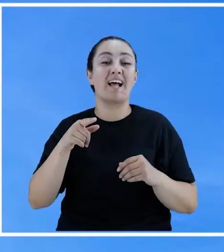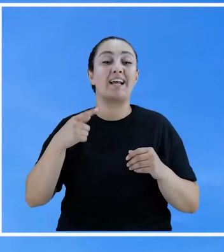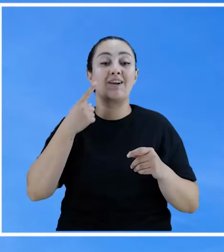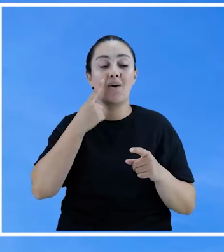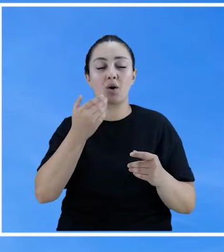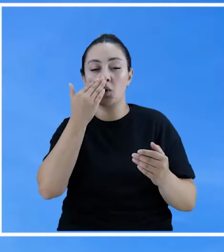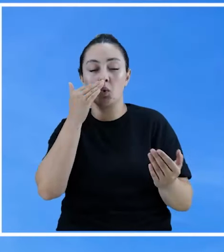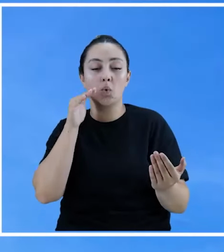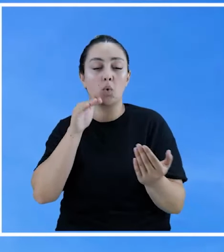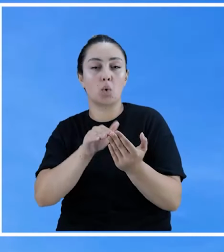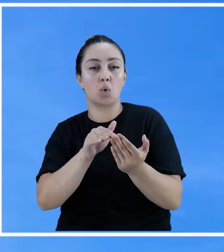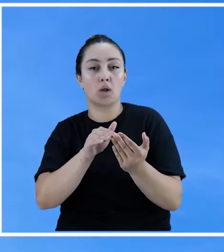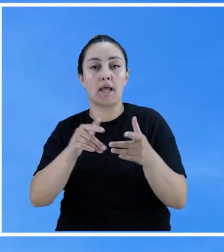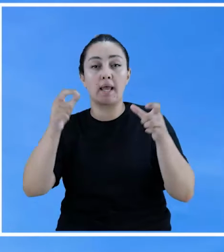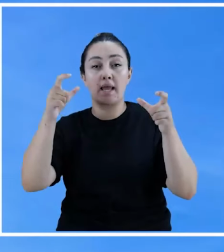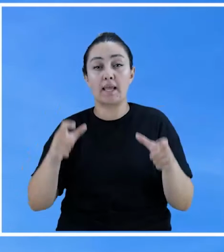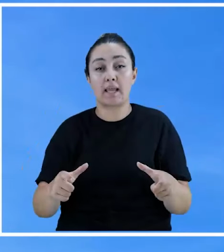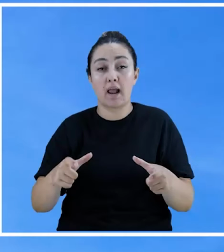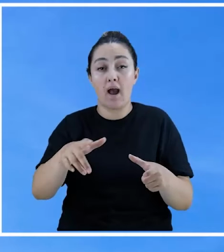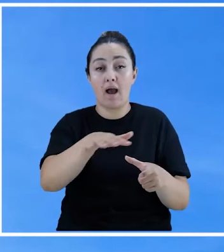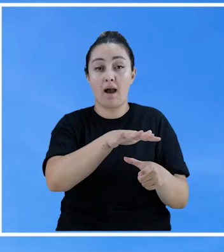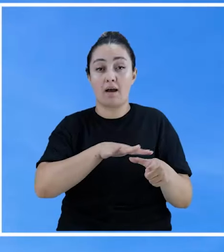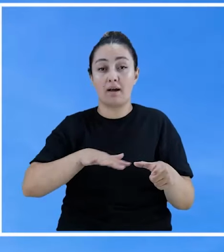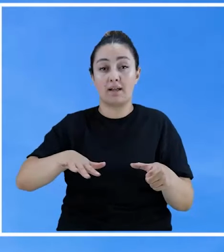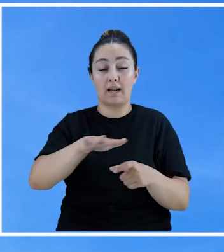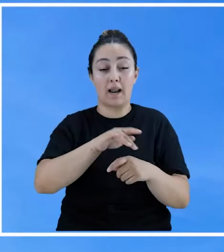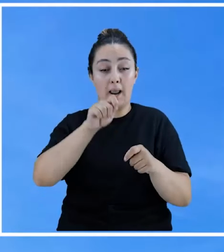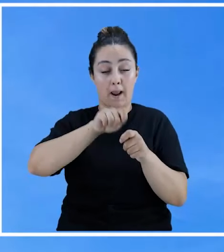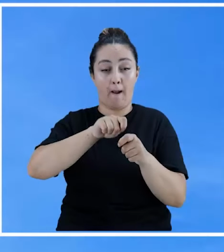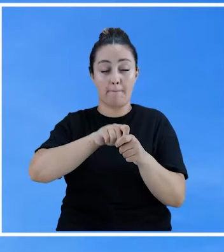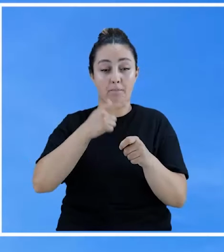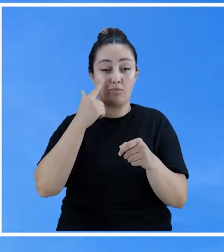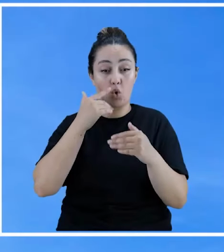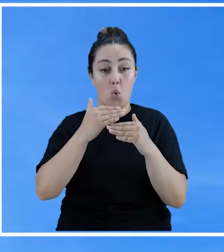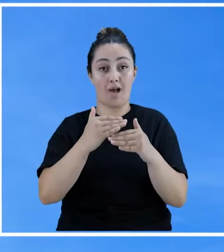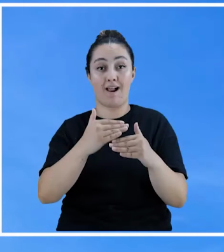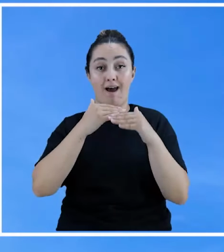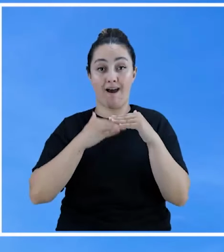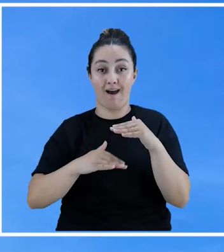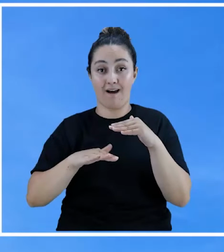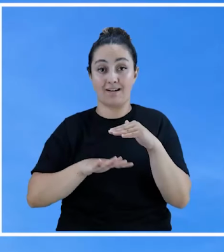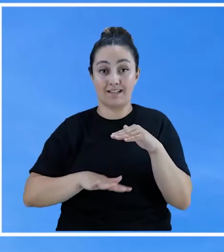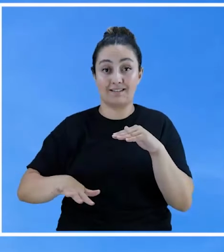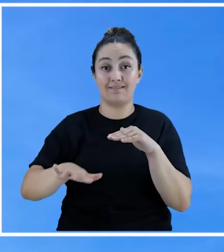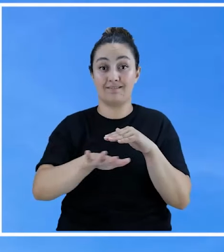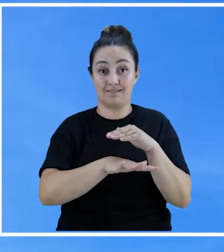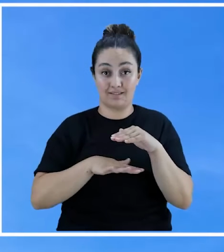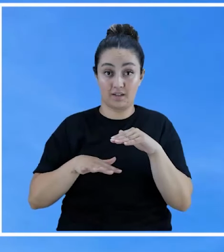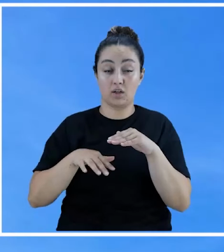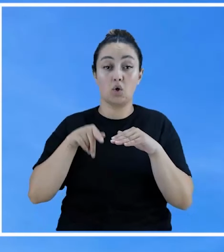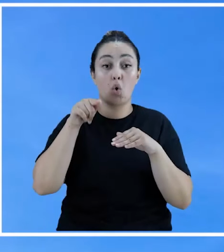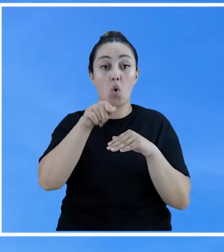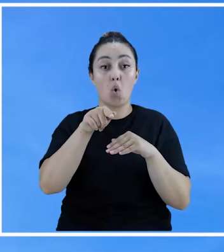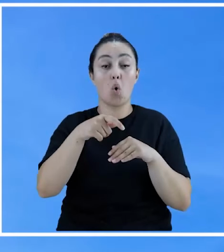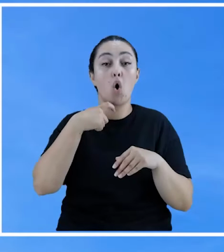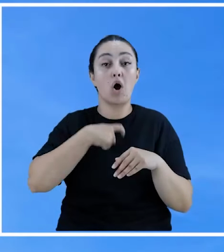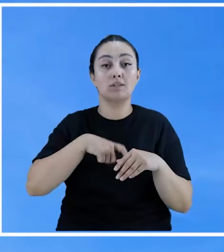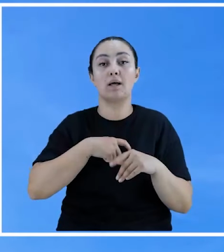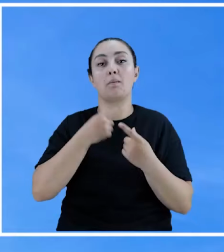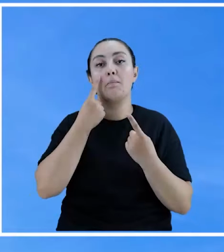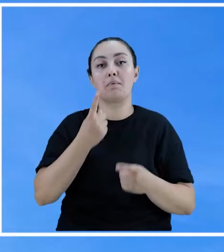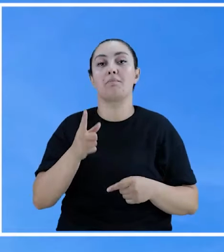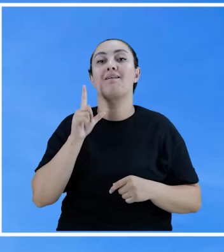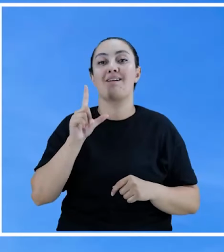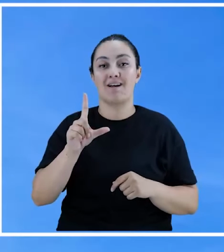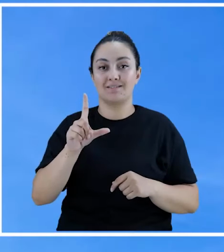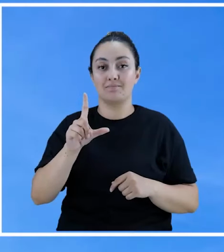malzemenin davranışı, hangi kum tipi, o yapının altındaki zeminin, o kumun özelliğini